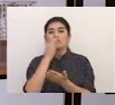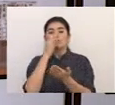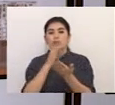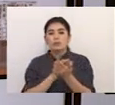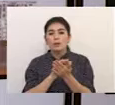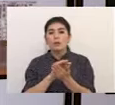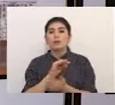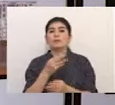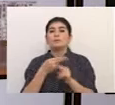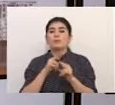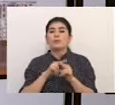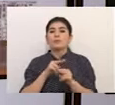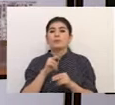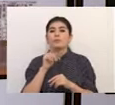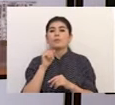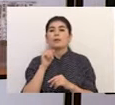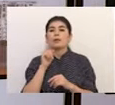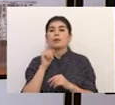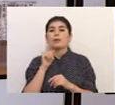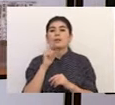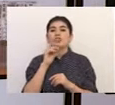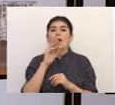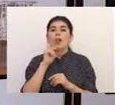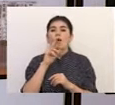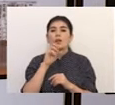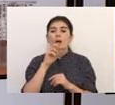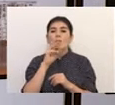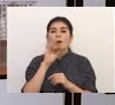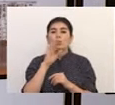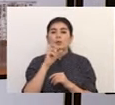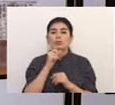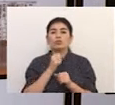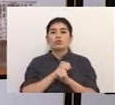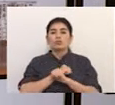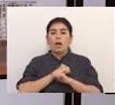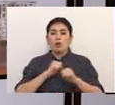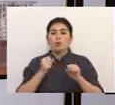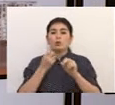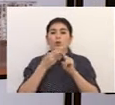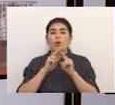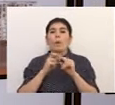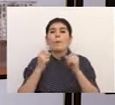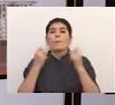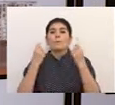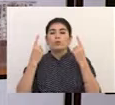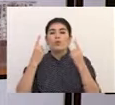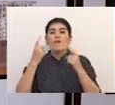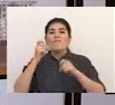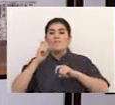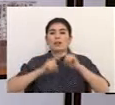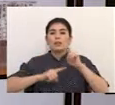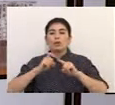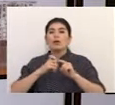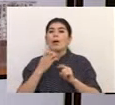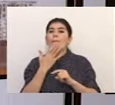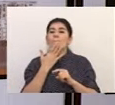Jaloliddin Manguberdi Mo'g'ul bosqinchilariga qarshi kurashda jasorati tufayli buyuk vatanparvar va